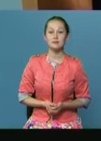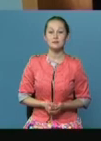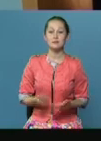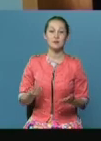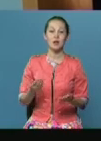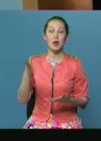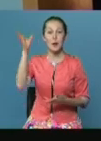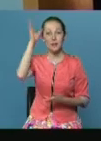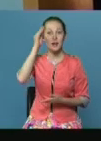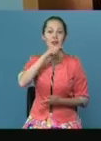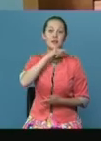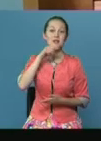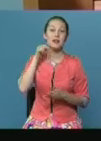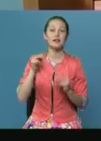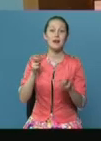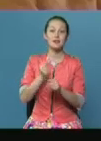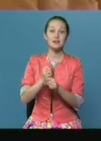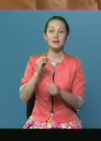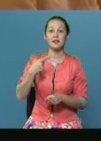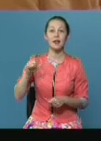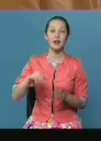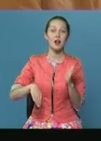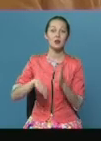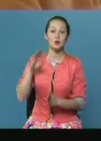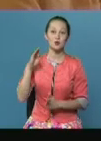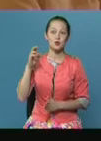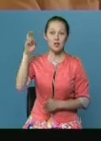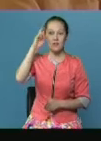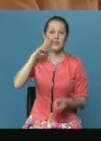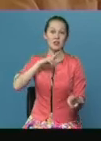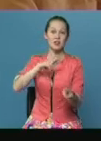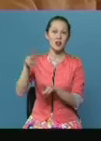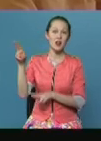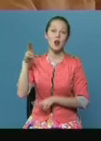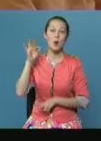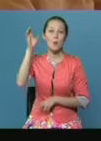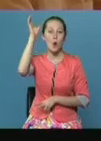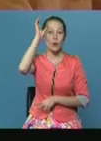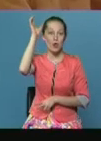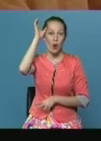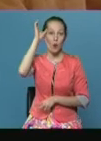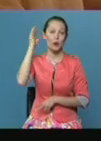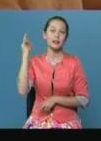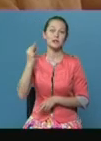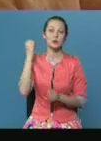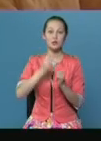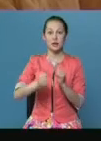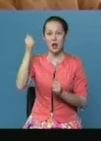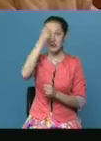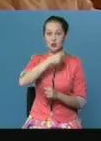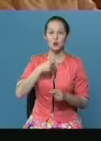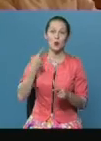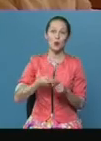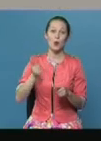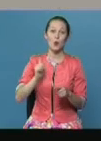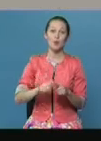Мнением россиян на тему «Как сделать ЕГЭ лучше» Федеральная служба по надзору в сфере образования и науки интересуется ежегодно. Это своеобразная